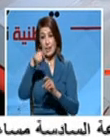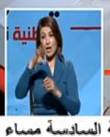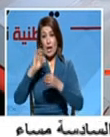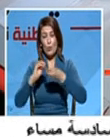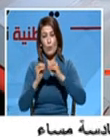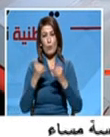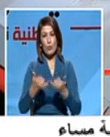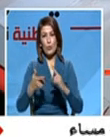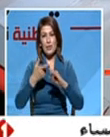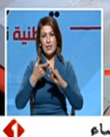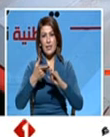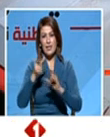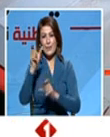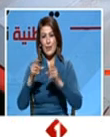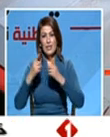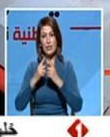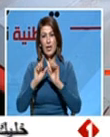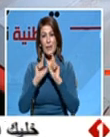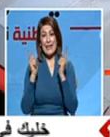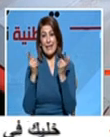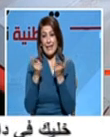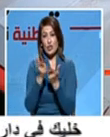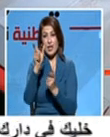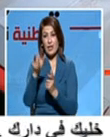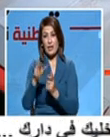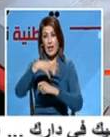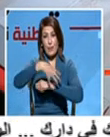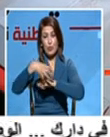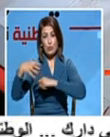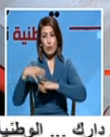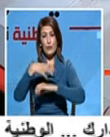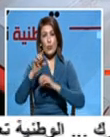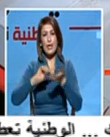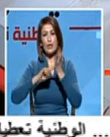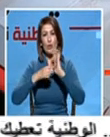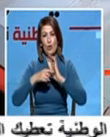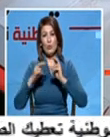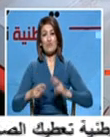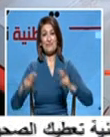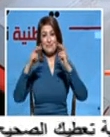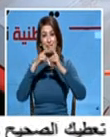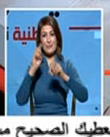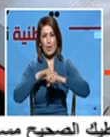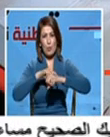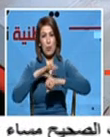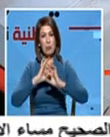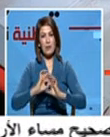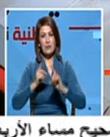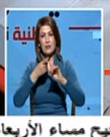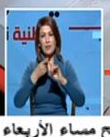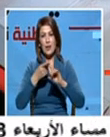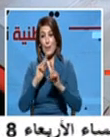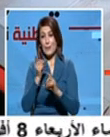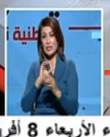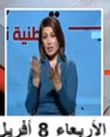نتاع اللجان الجهويه تكون في المره هذه تكون اكبر في المده هذه باش ما نقعدوش